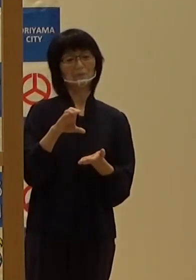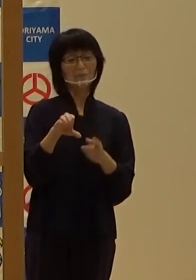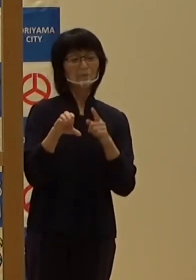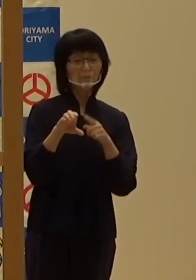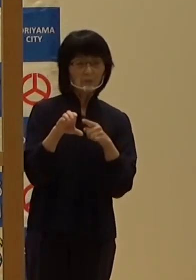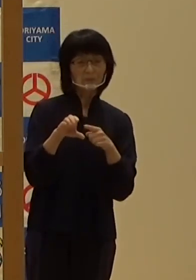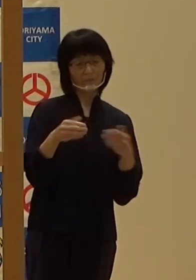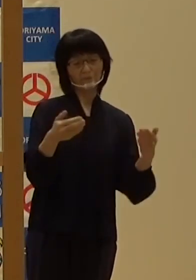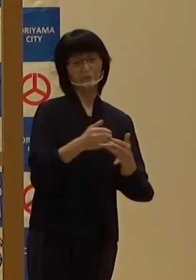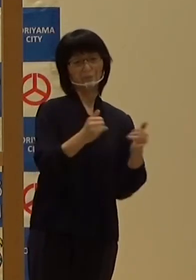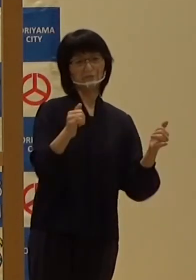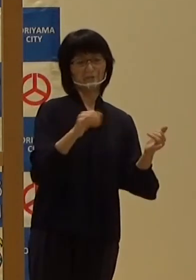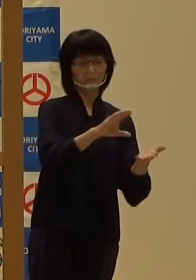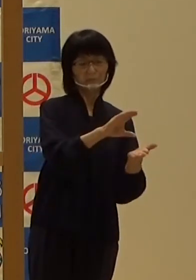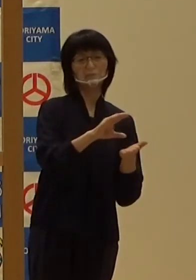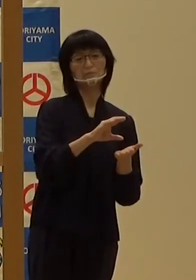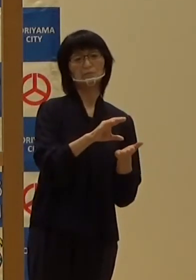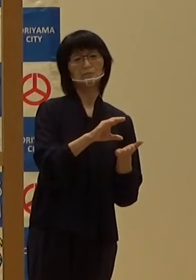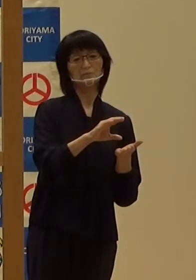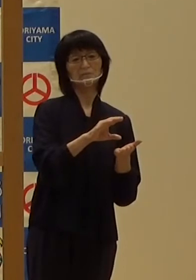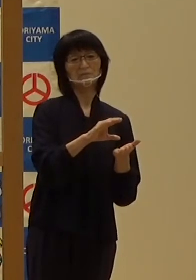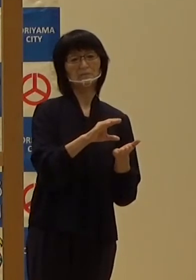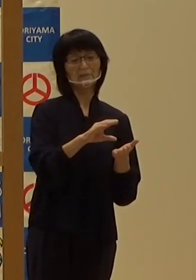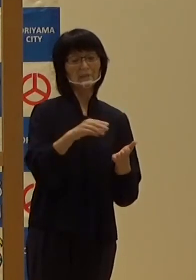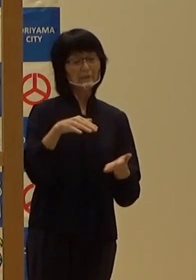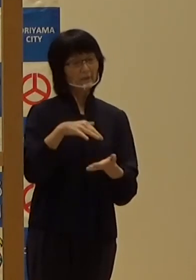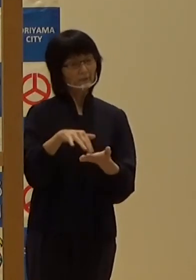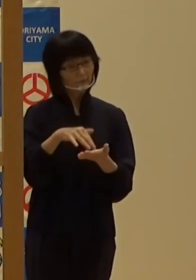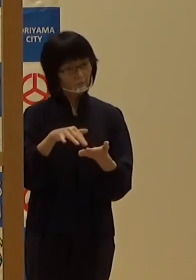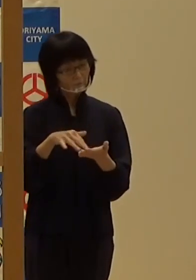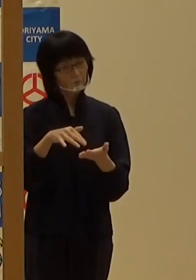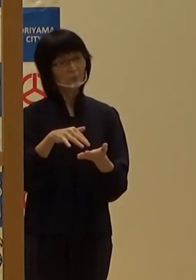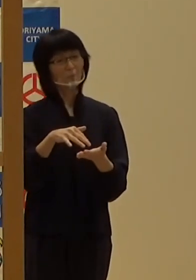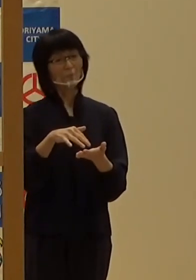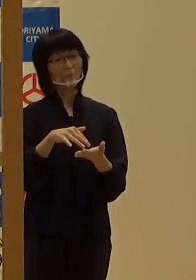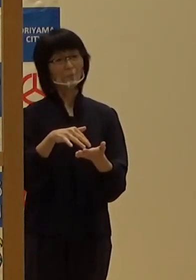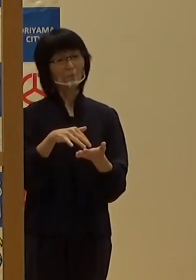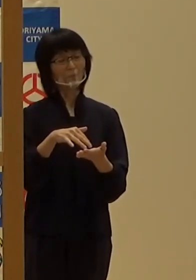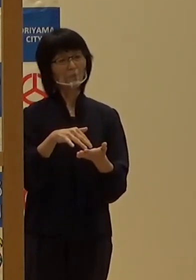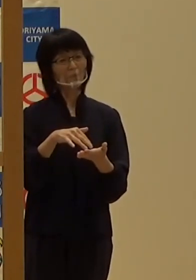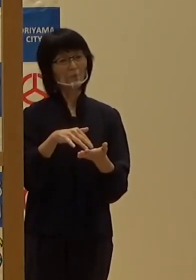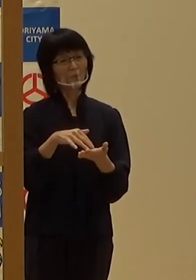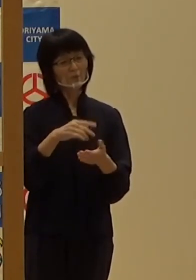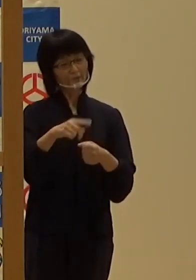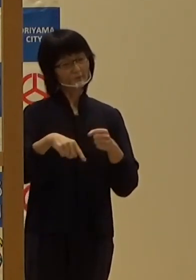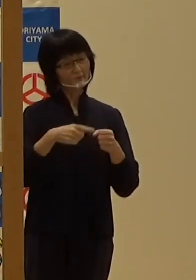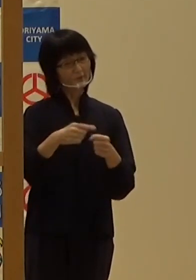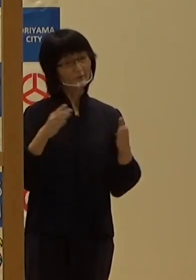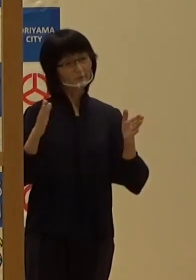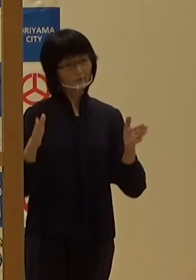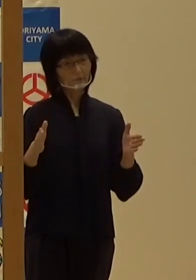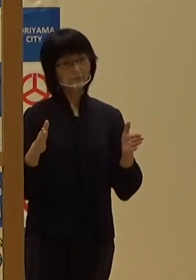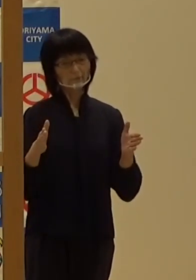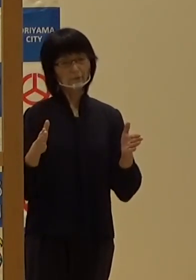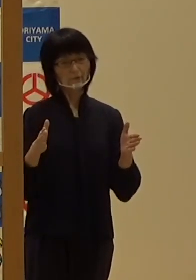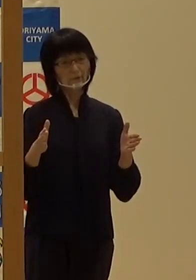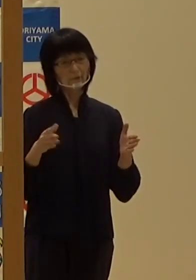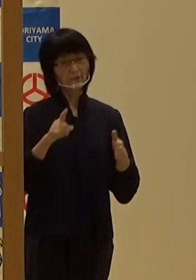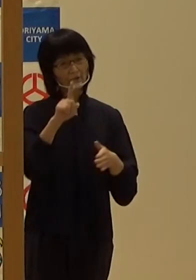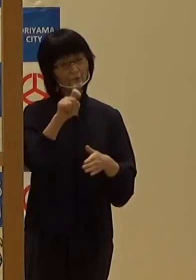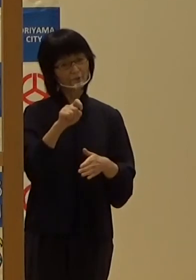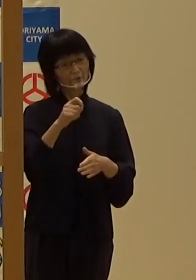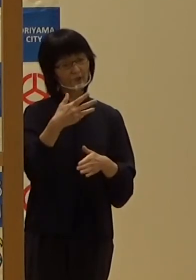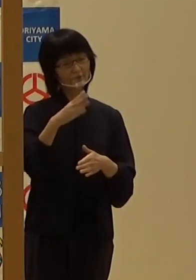収入になってきます。でうちの方で試算しますと大体、年間あたりですね、